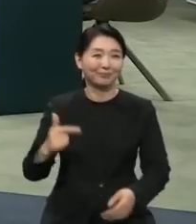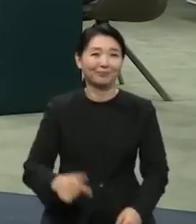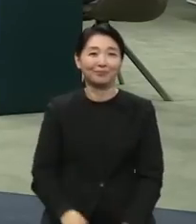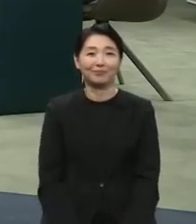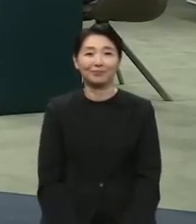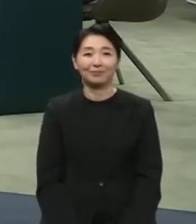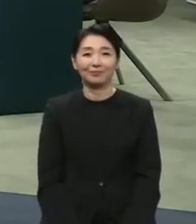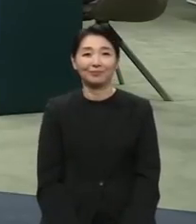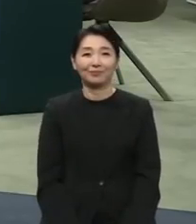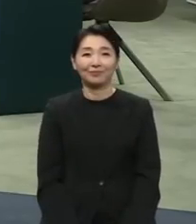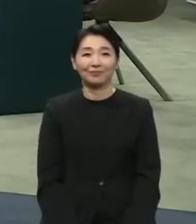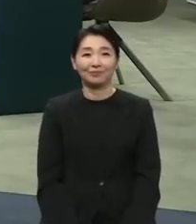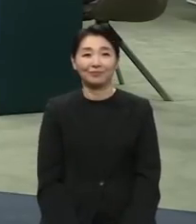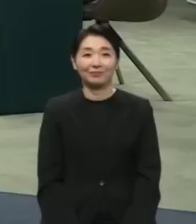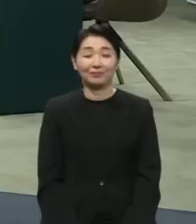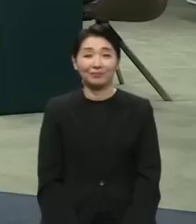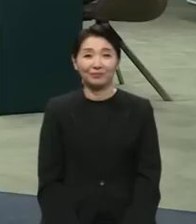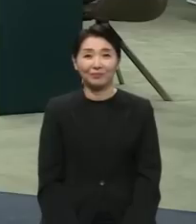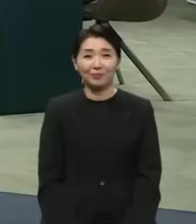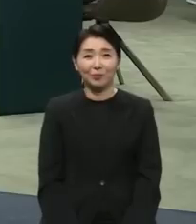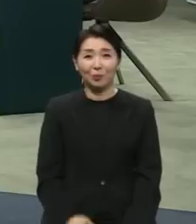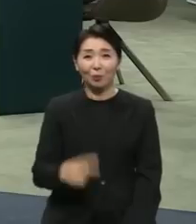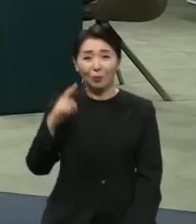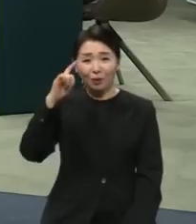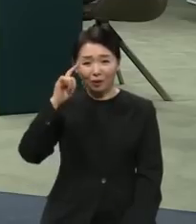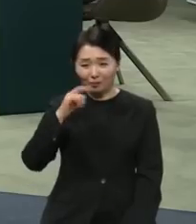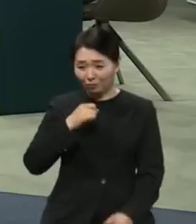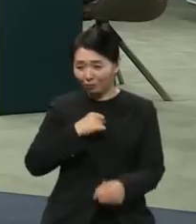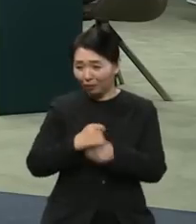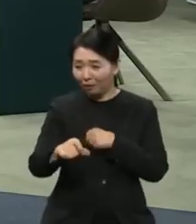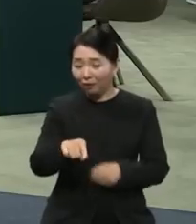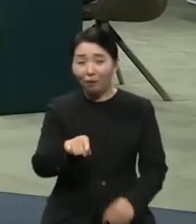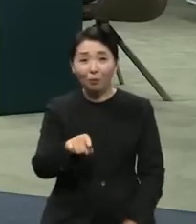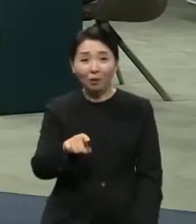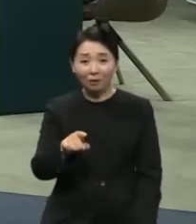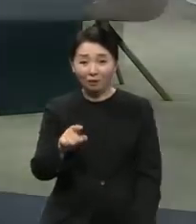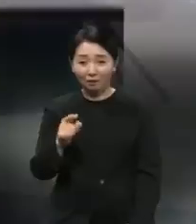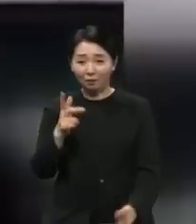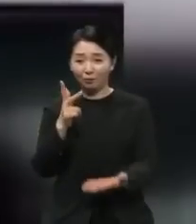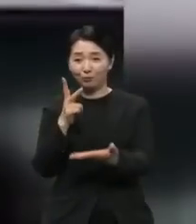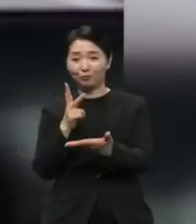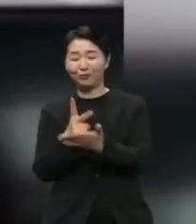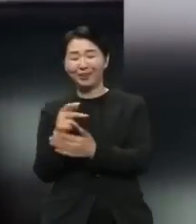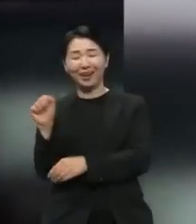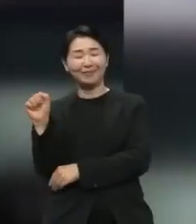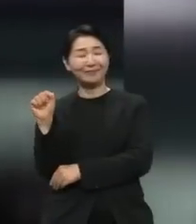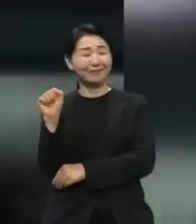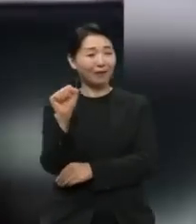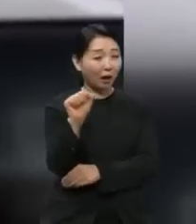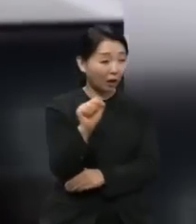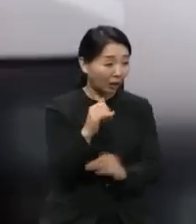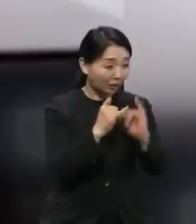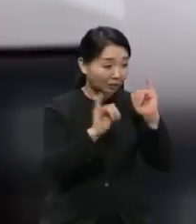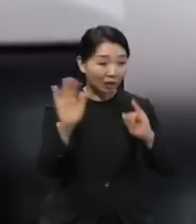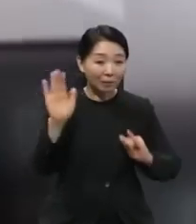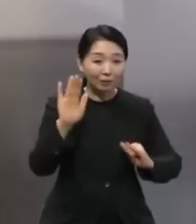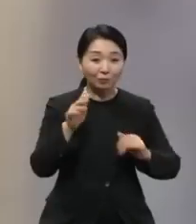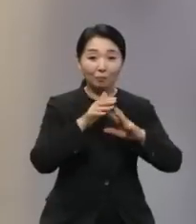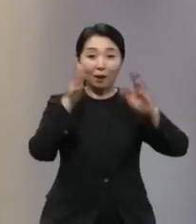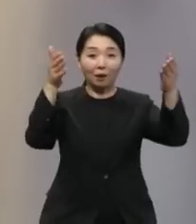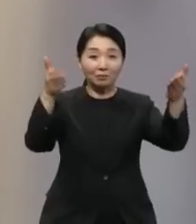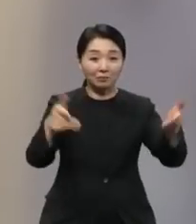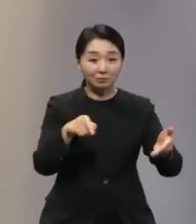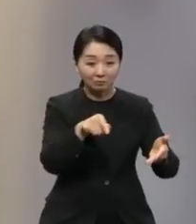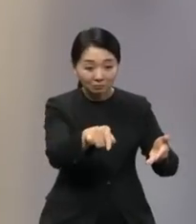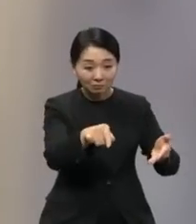근데 조금 황당했을 수도 있을 것 같아요 이제 주차를 하러 왔는데 사람이서 있는 것도 아니고 저렇게 박스가